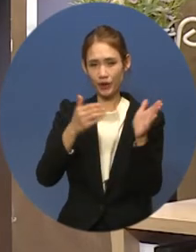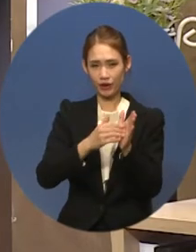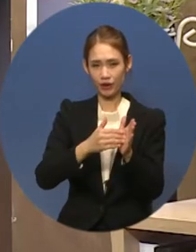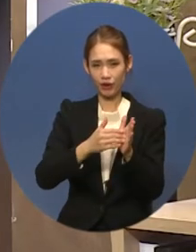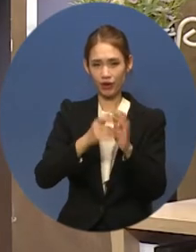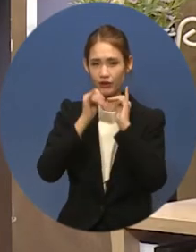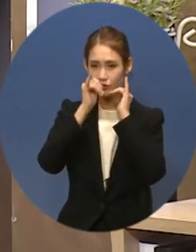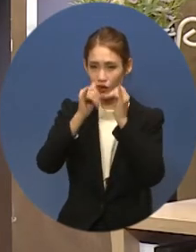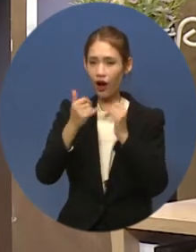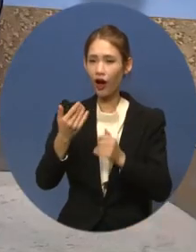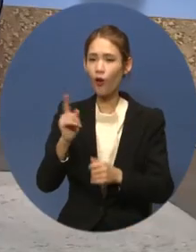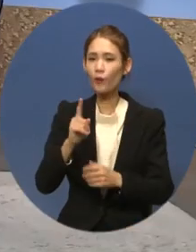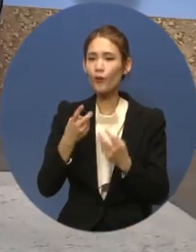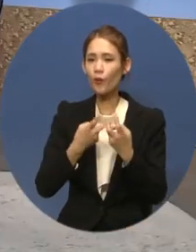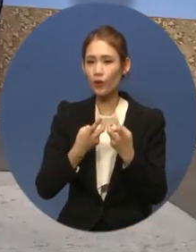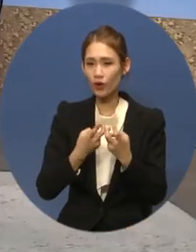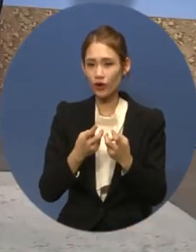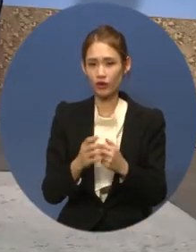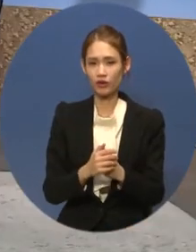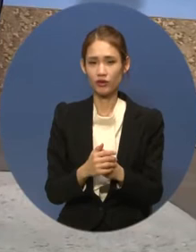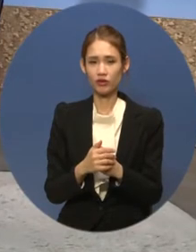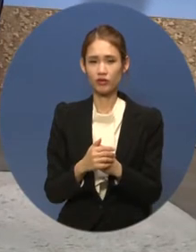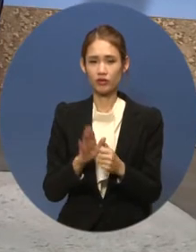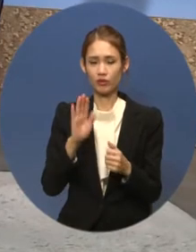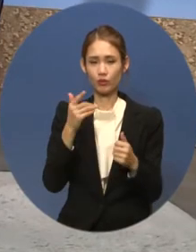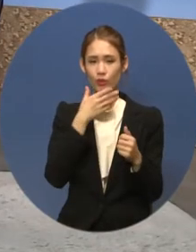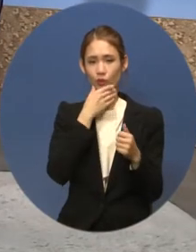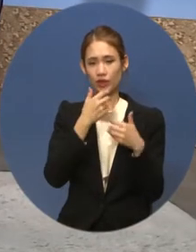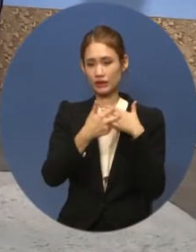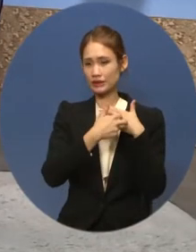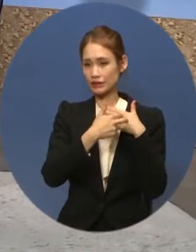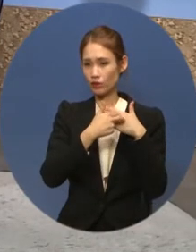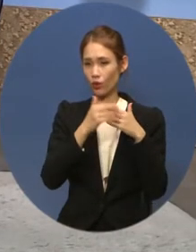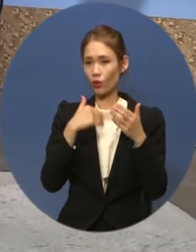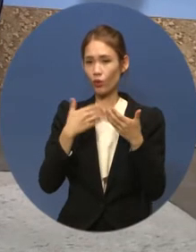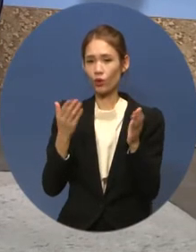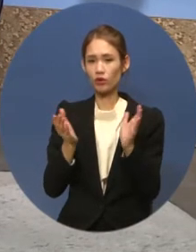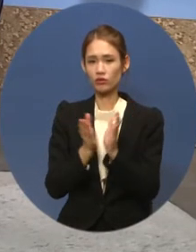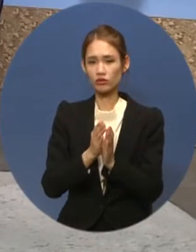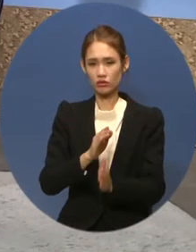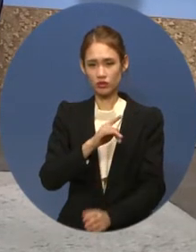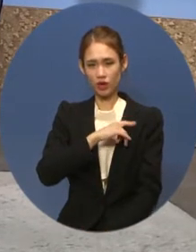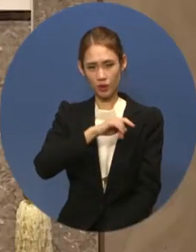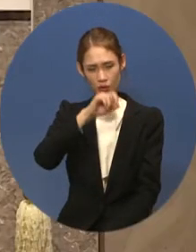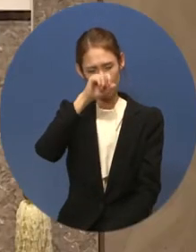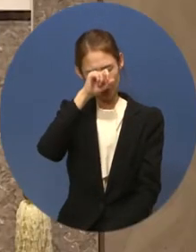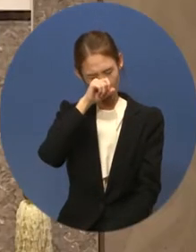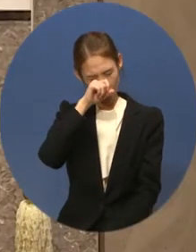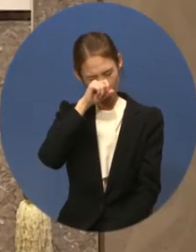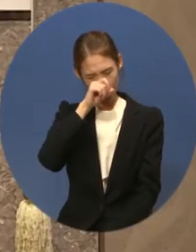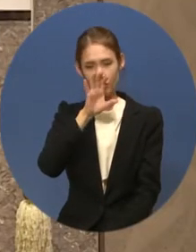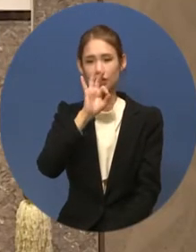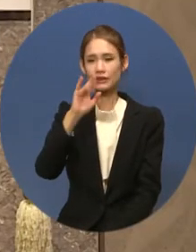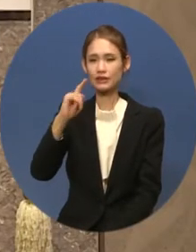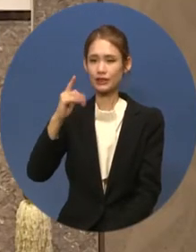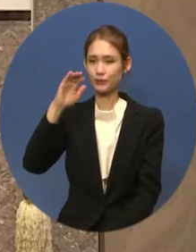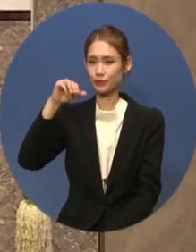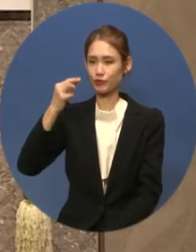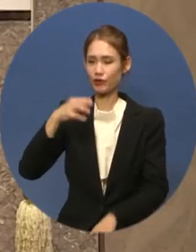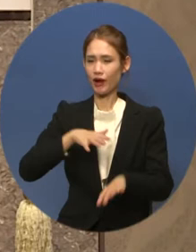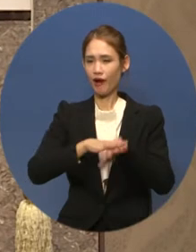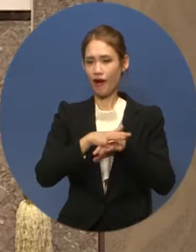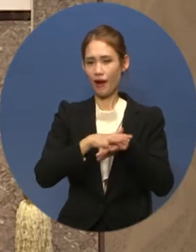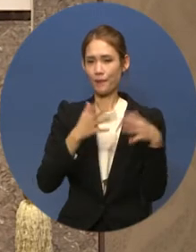수상을 하게 되신 건가요 그 본 복식을 250 다리 사실은 굉장히 좋은 인프라를 많이 가지고 있습니다 경험도